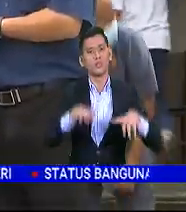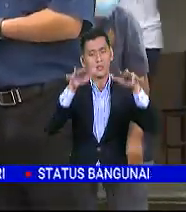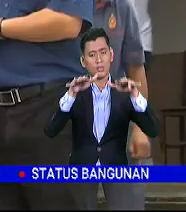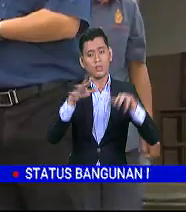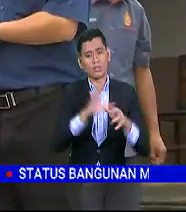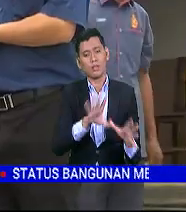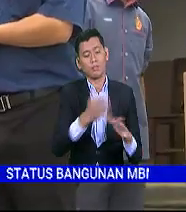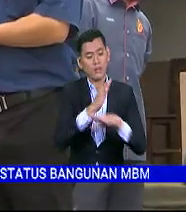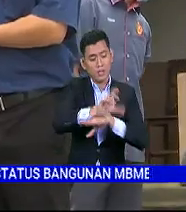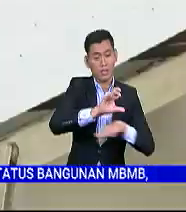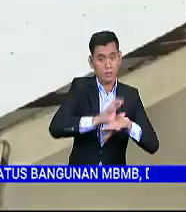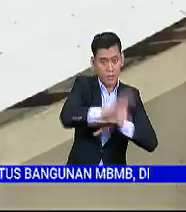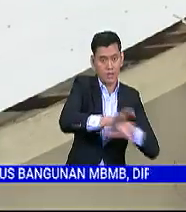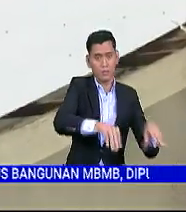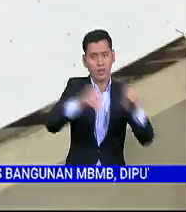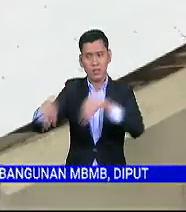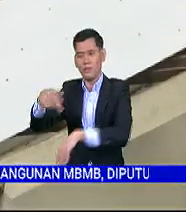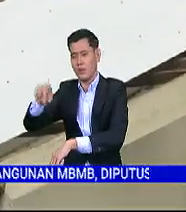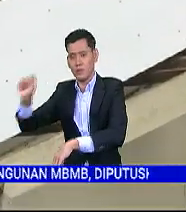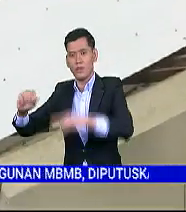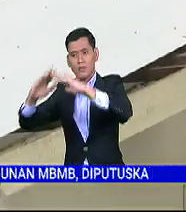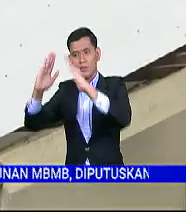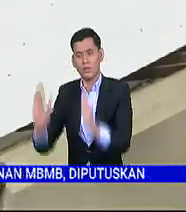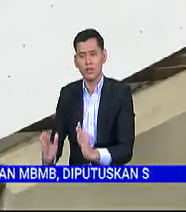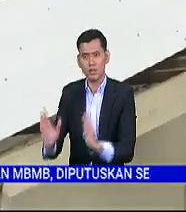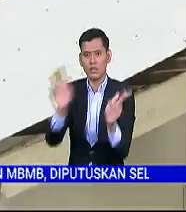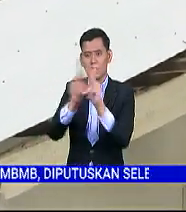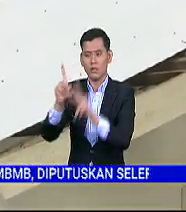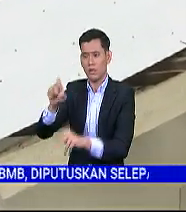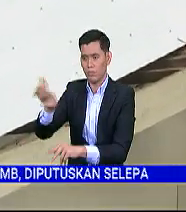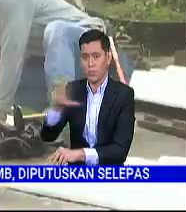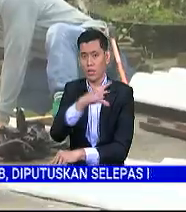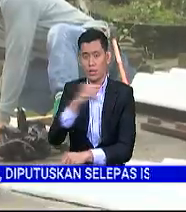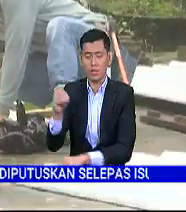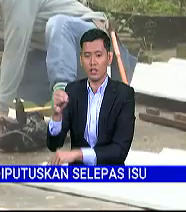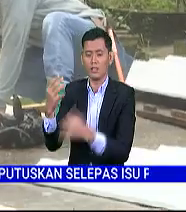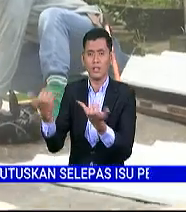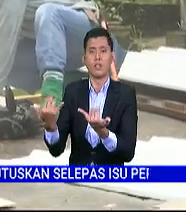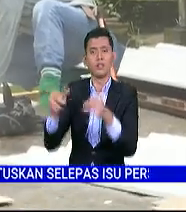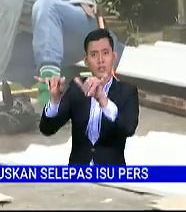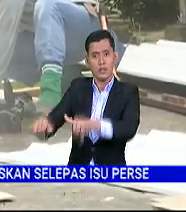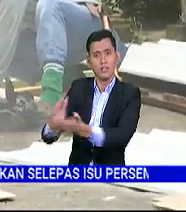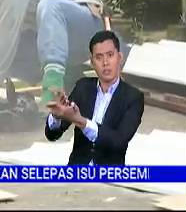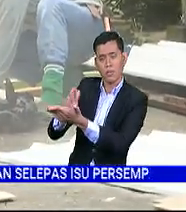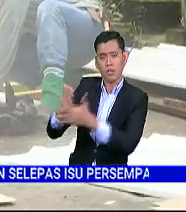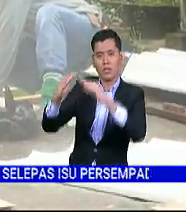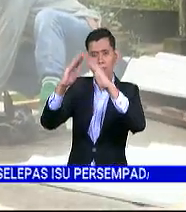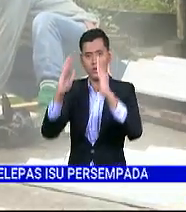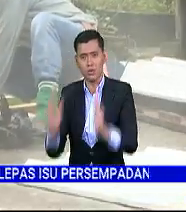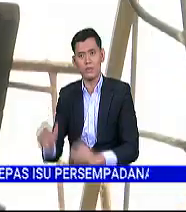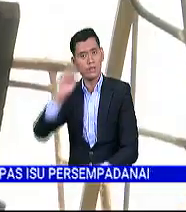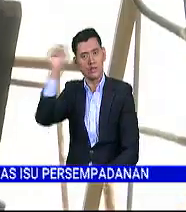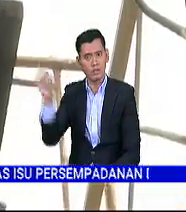ke pusat pemindahan sementara di Balai Raya Kampung Opar selain mereka menumpang sementara di rumah saudara